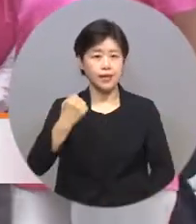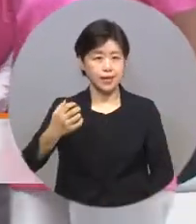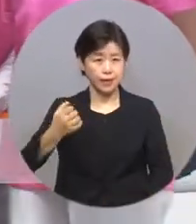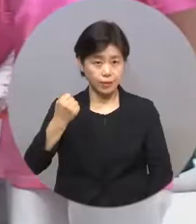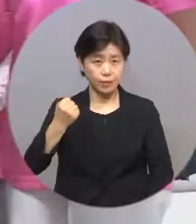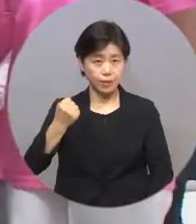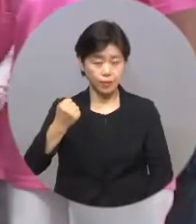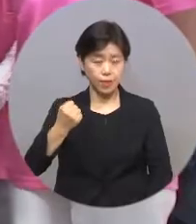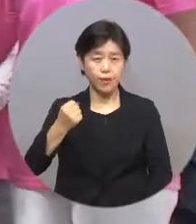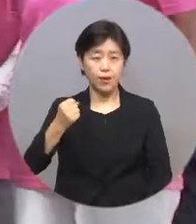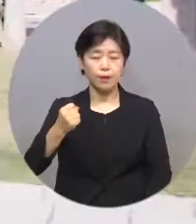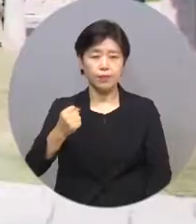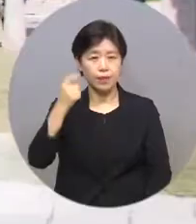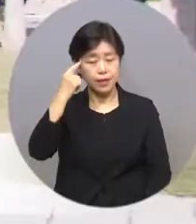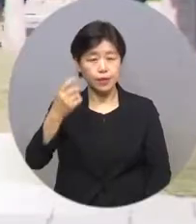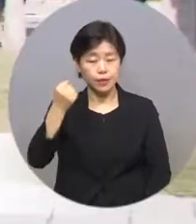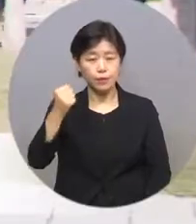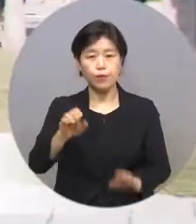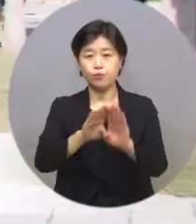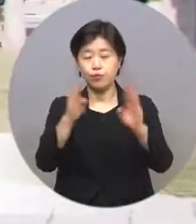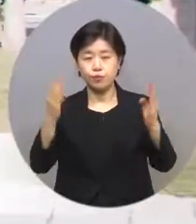출범식이 진행되었습니다 우리